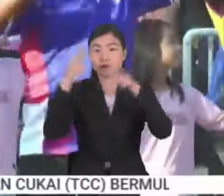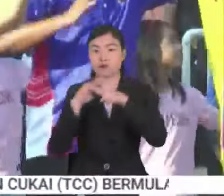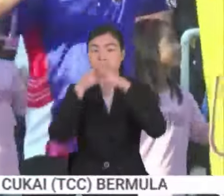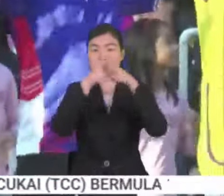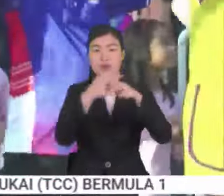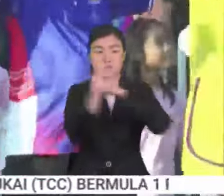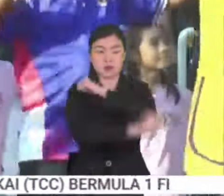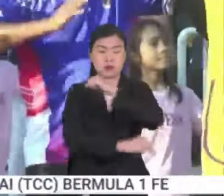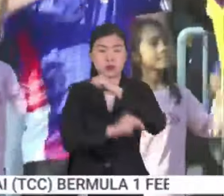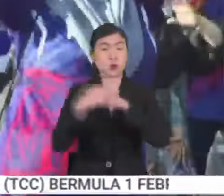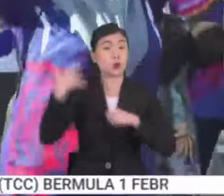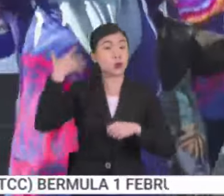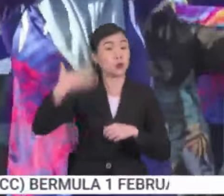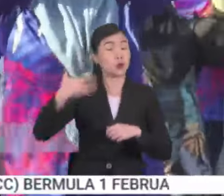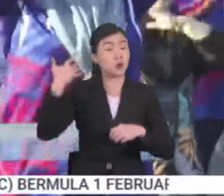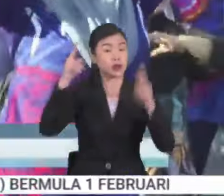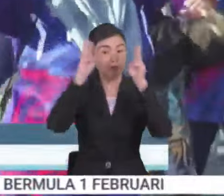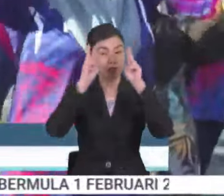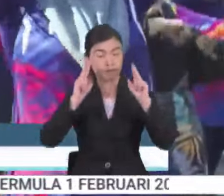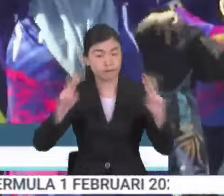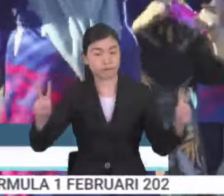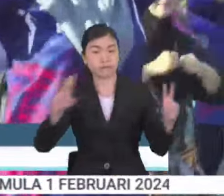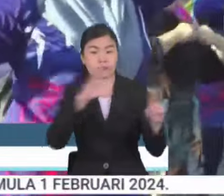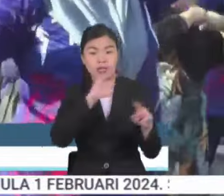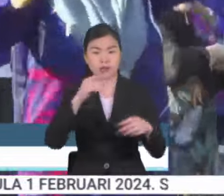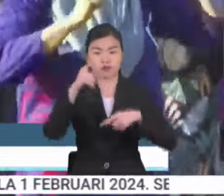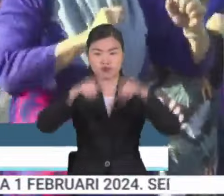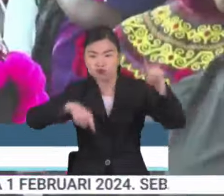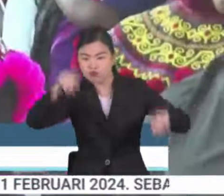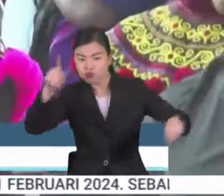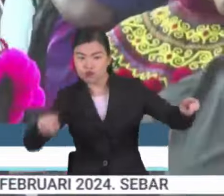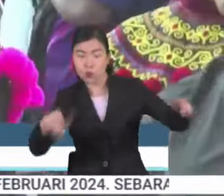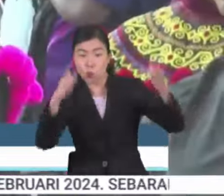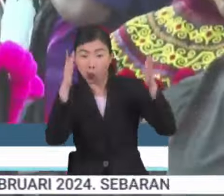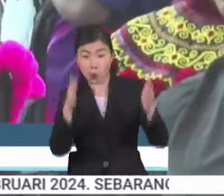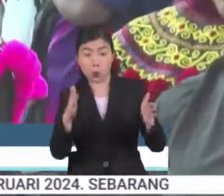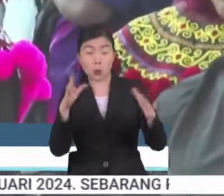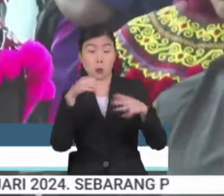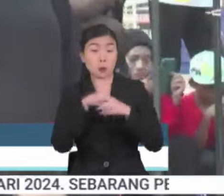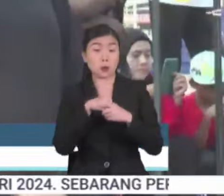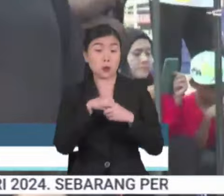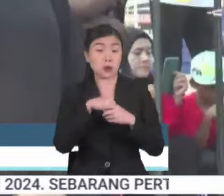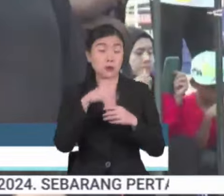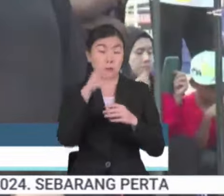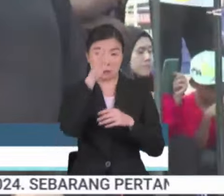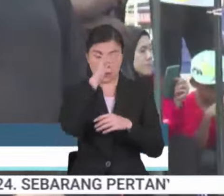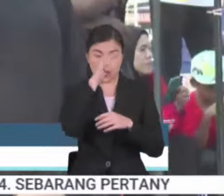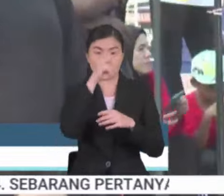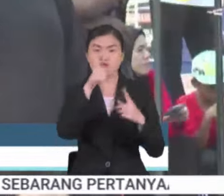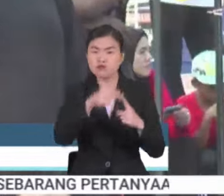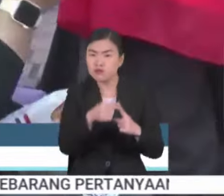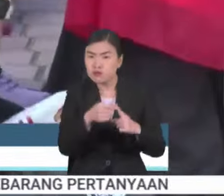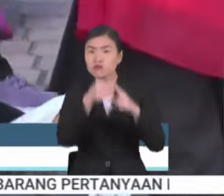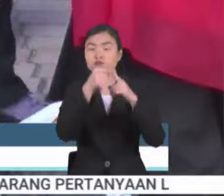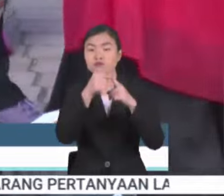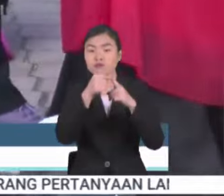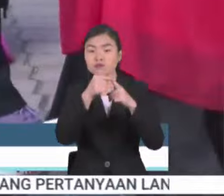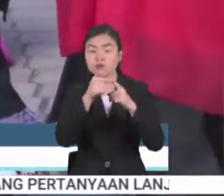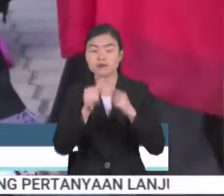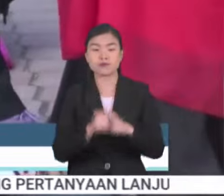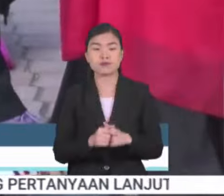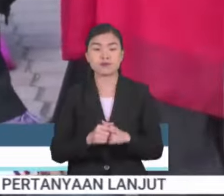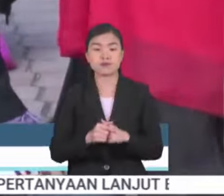Dikenali sebagai negeri bersejarah, keharmonian dan kepelbagaian kaum di Melaka juga adalah keunikan negeri